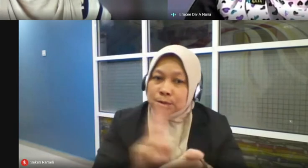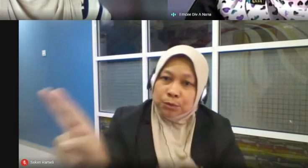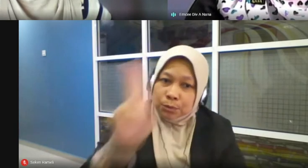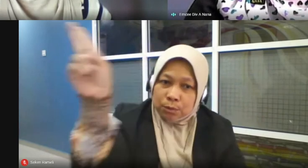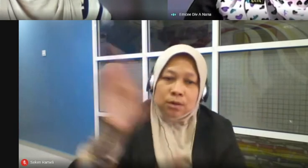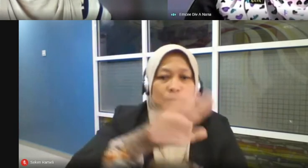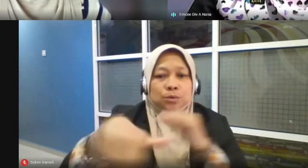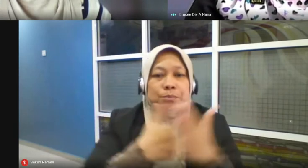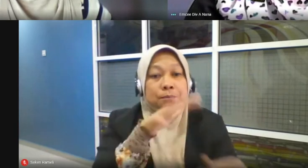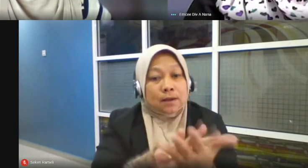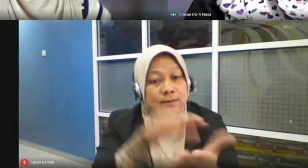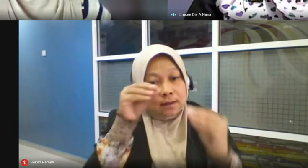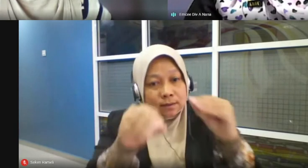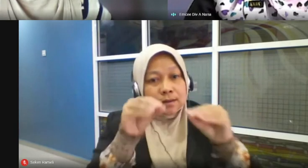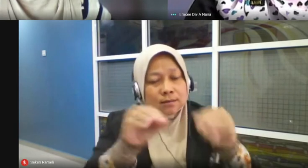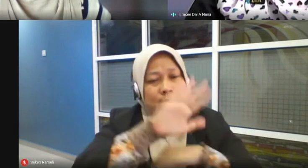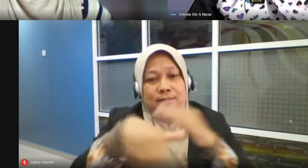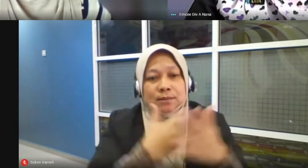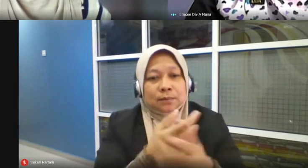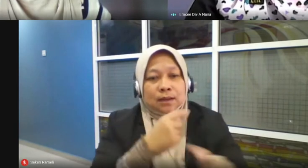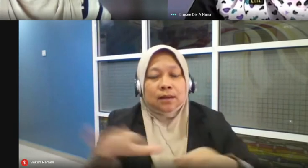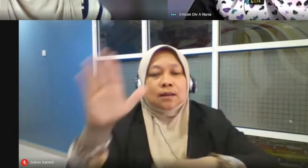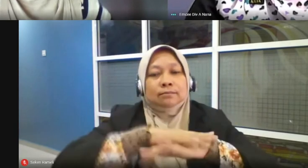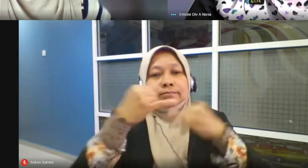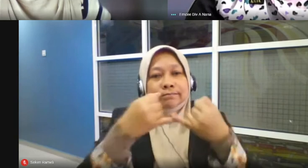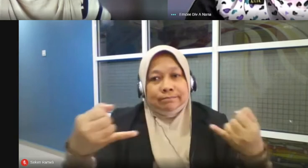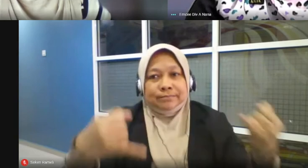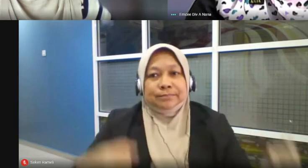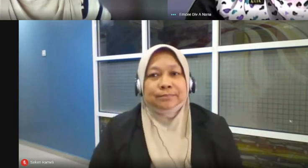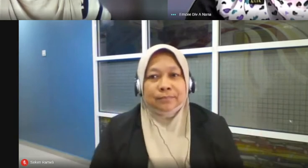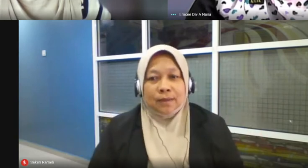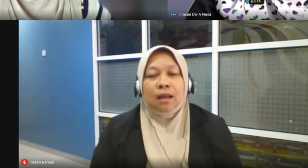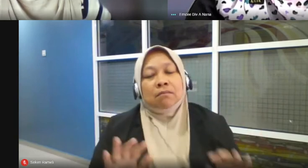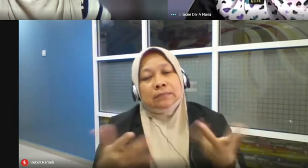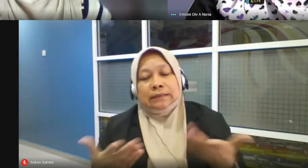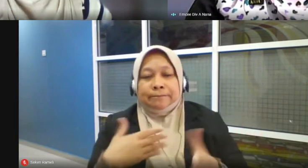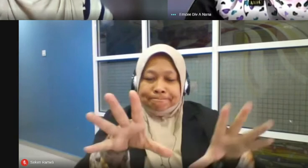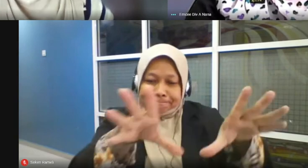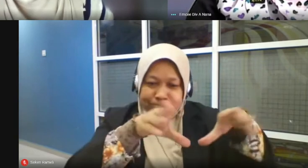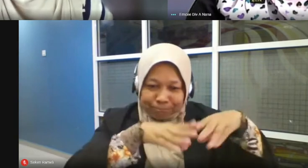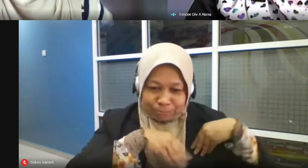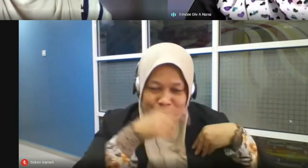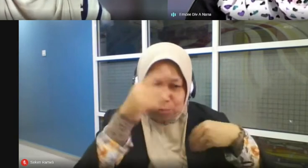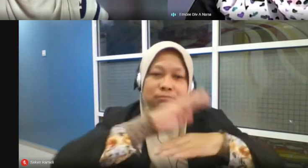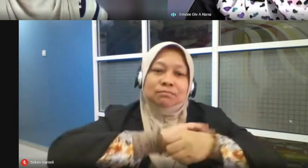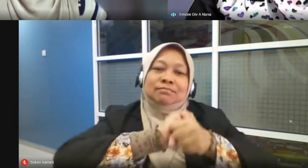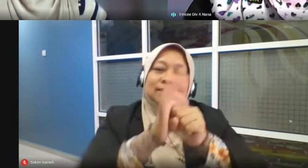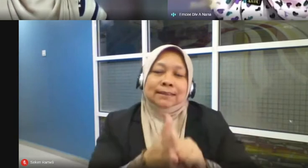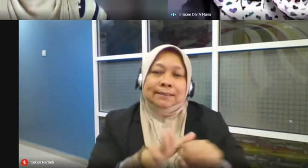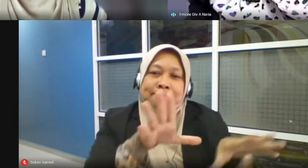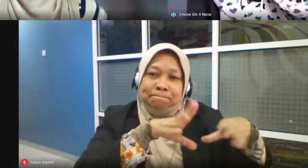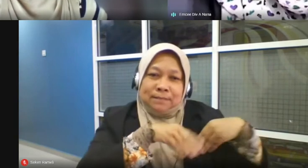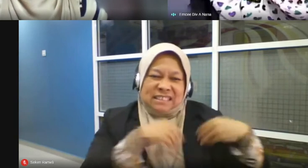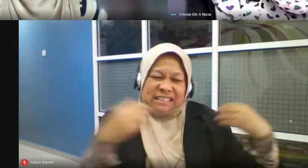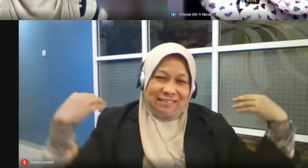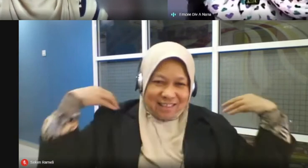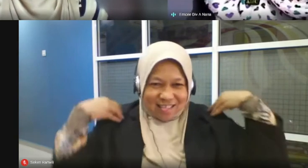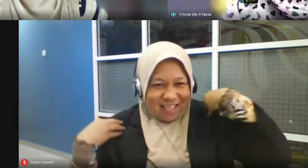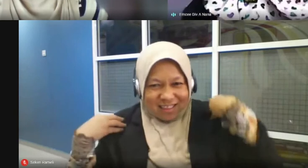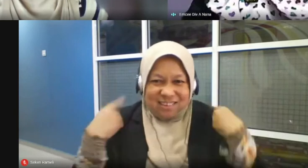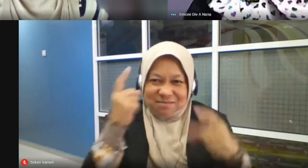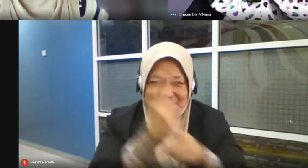semua pengajaran dan pembelajaran dilakukan secara atas talian. Nak buat macam mana? Redo lah demi COVID ya? Terpaksa lah. Sakit bau